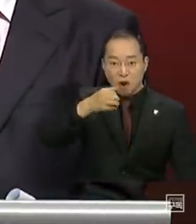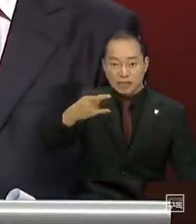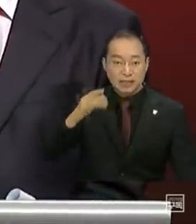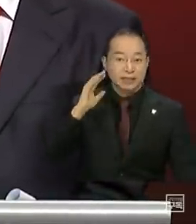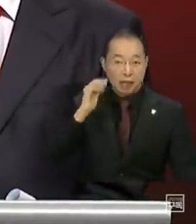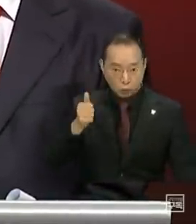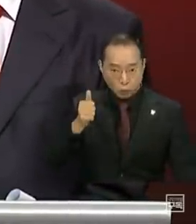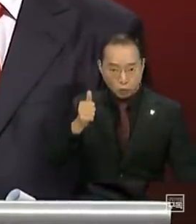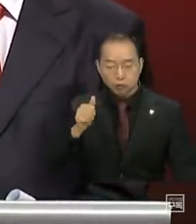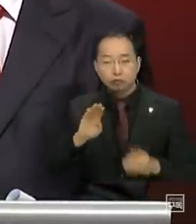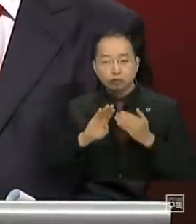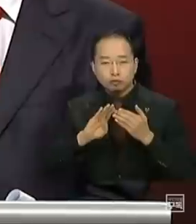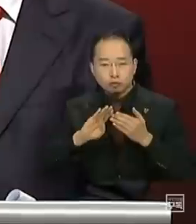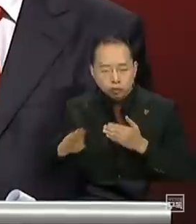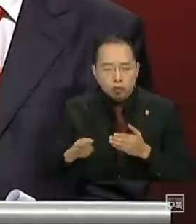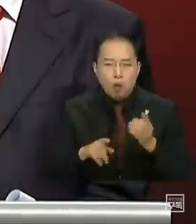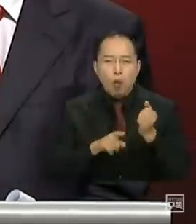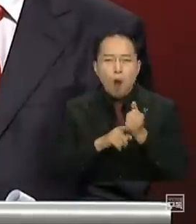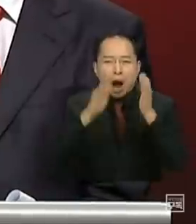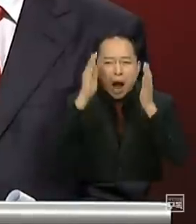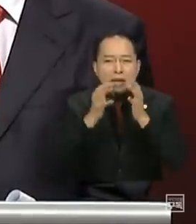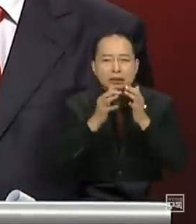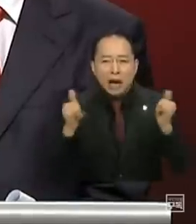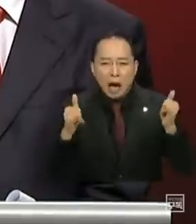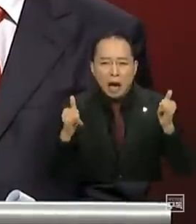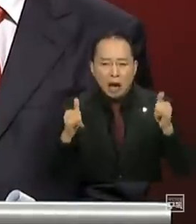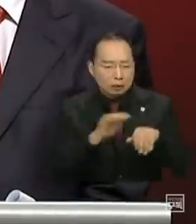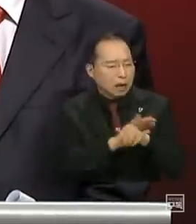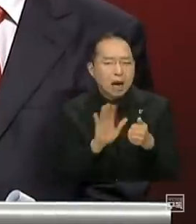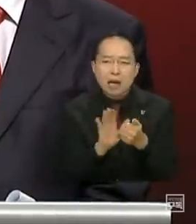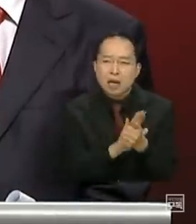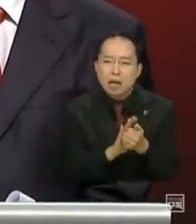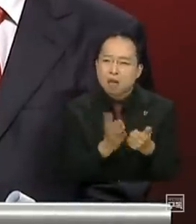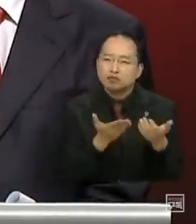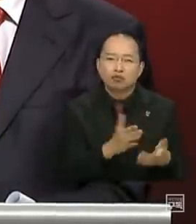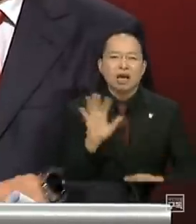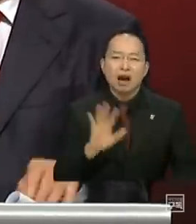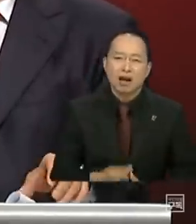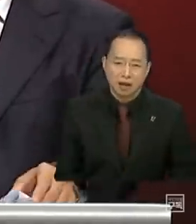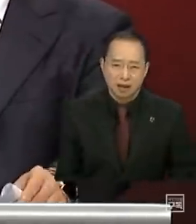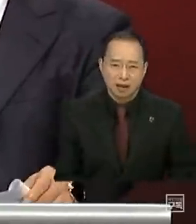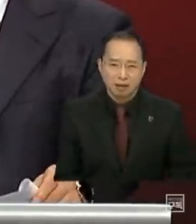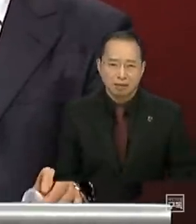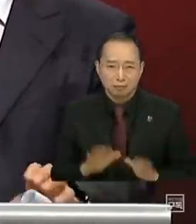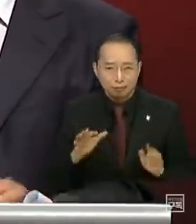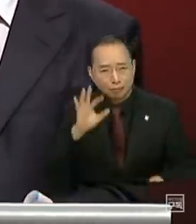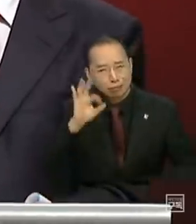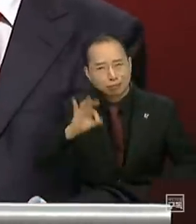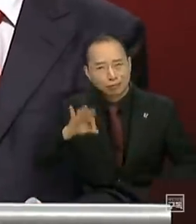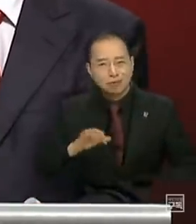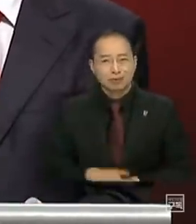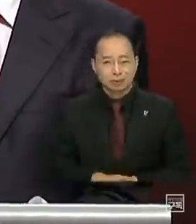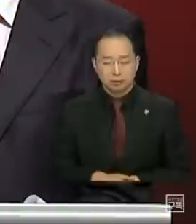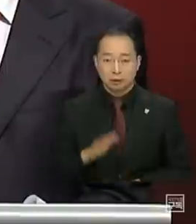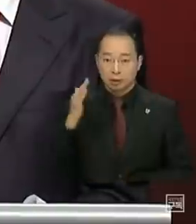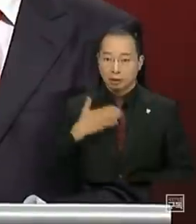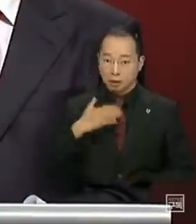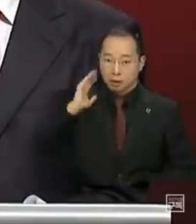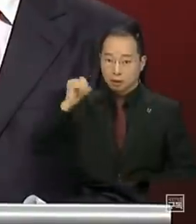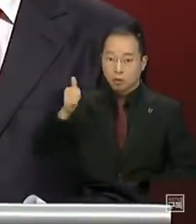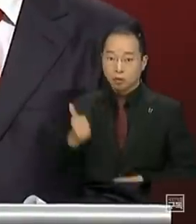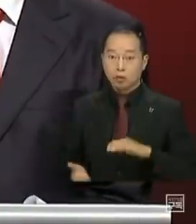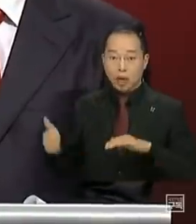이후에 과학자를 제대로 대접을 하지 않습니다. 그래서 제가 대통령이 되면